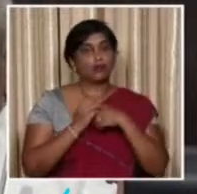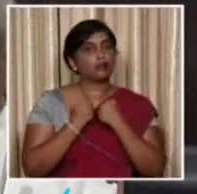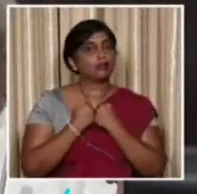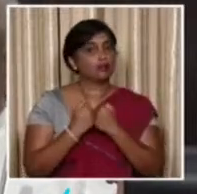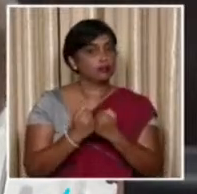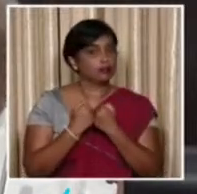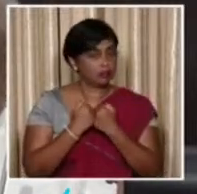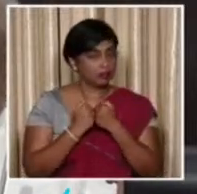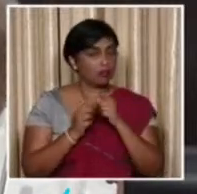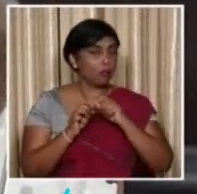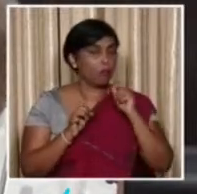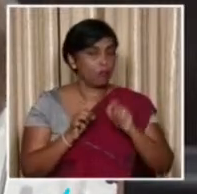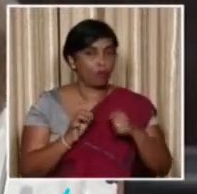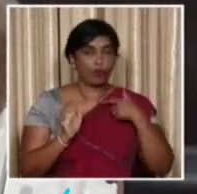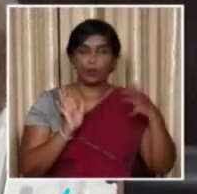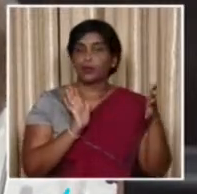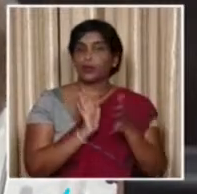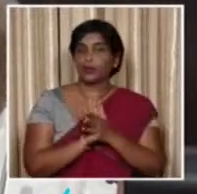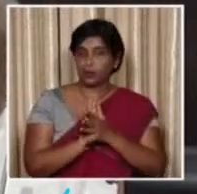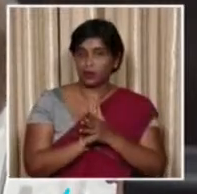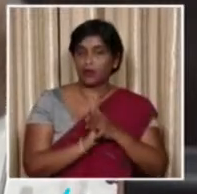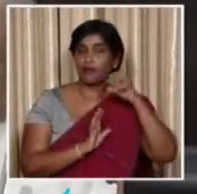ගමනාගම මණ්ඩලය සමග